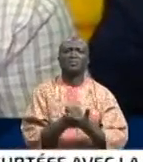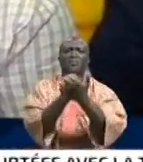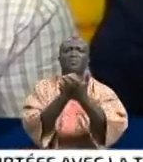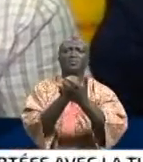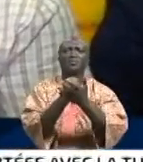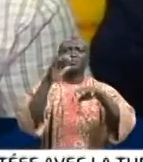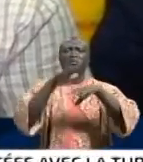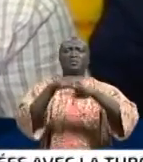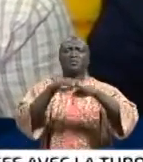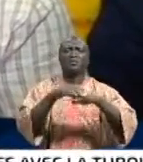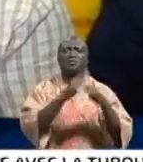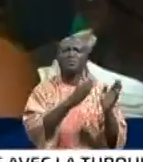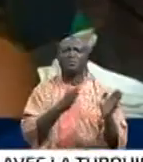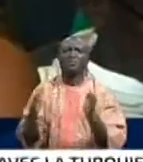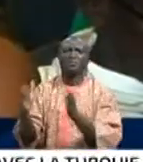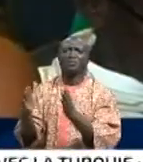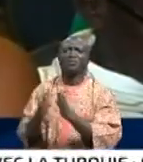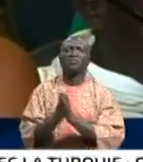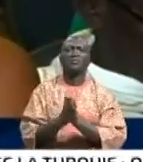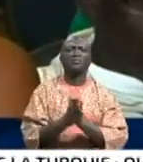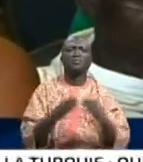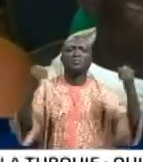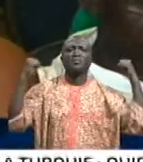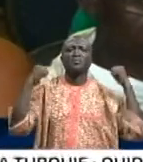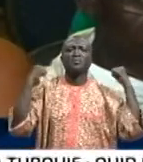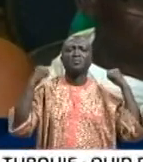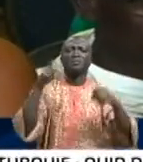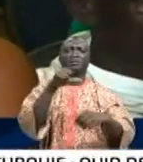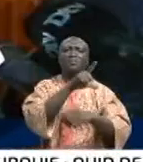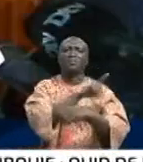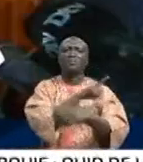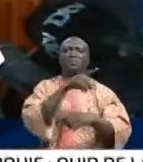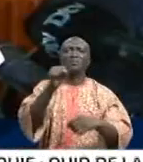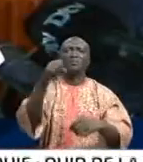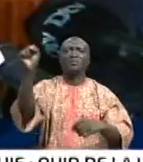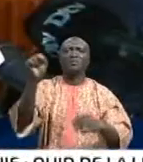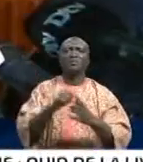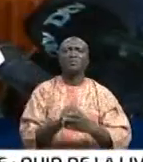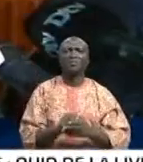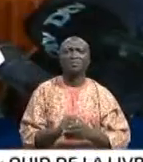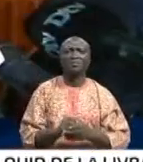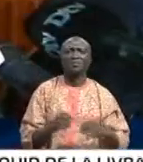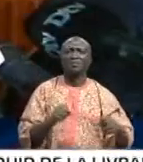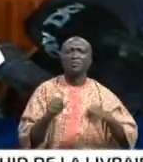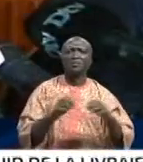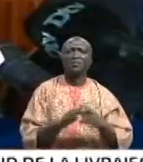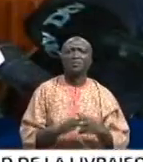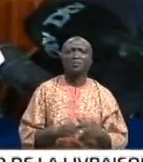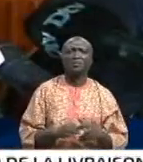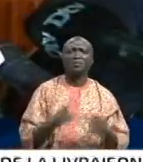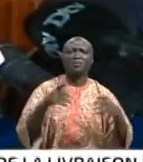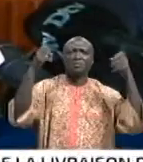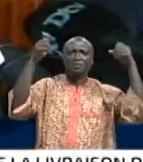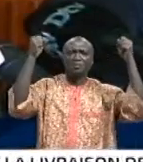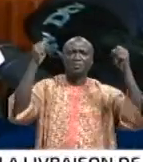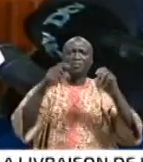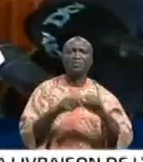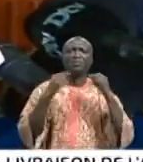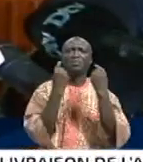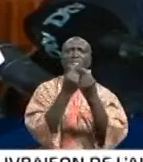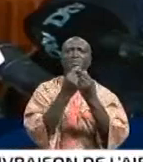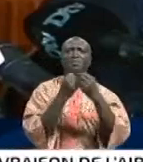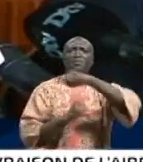le prochain reste en bastion imprenable on va aujourd'hui les efforts qui sont faits par ces deux couples de supporters on peut être